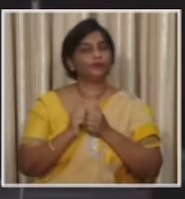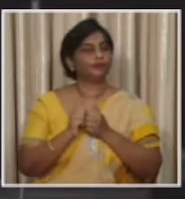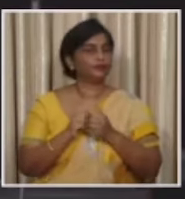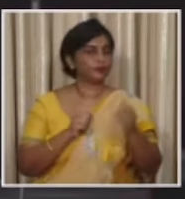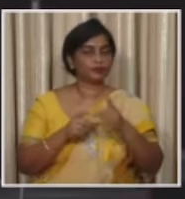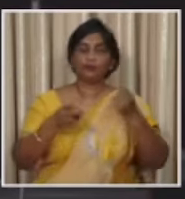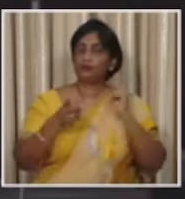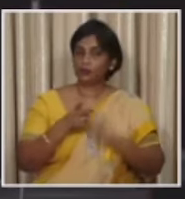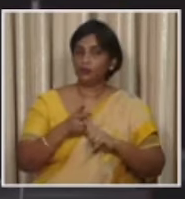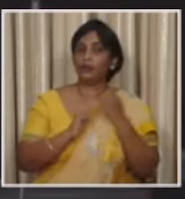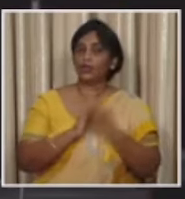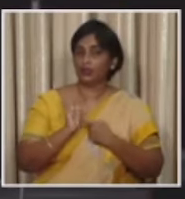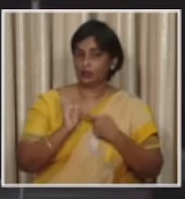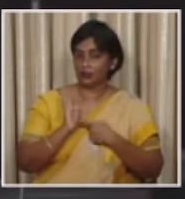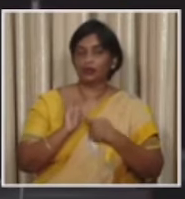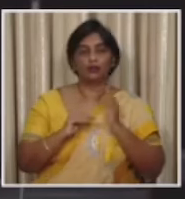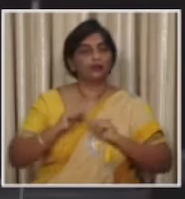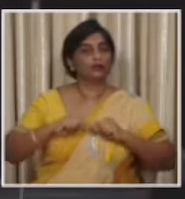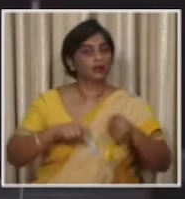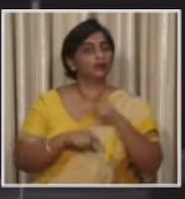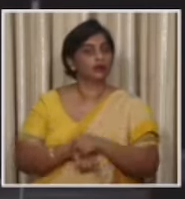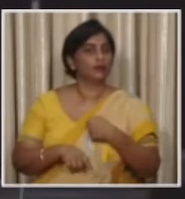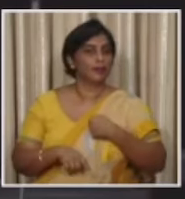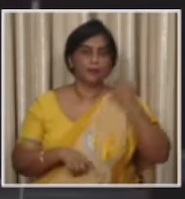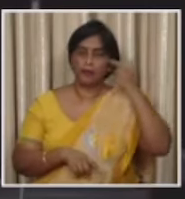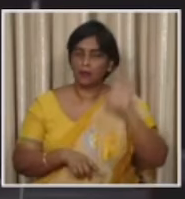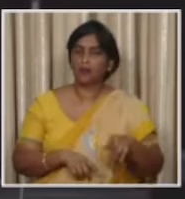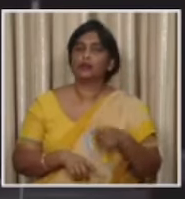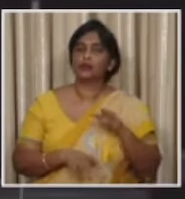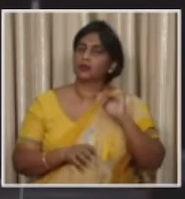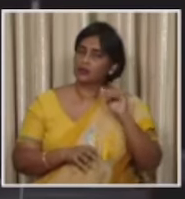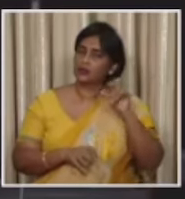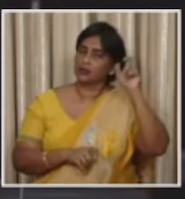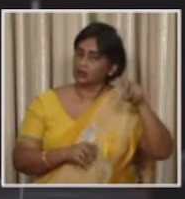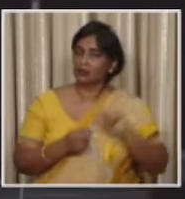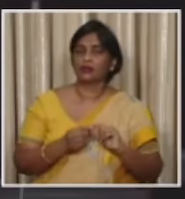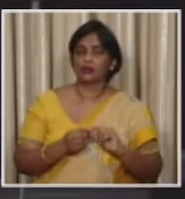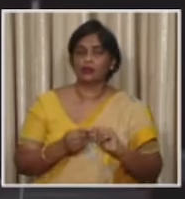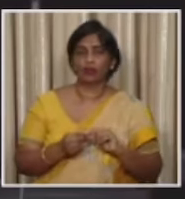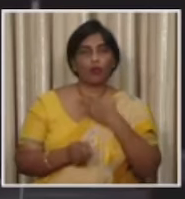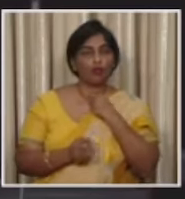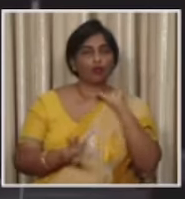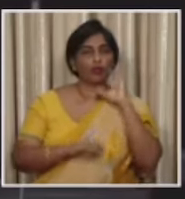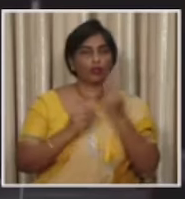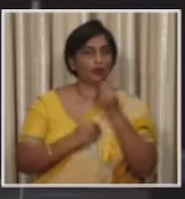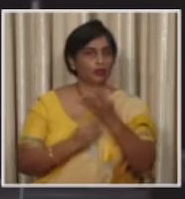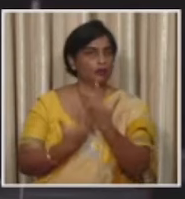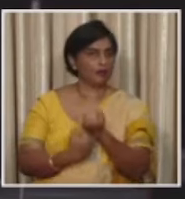කරන්නේ. ඊළඟට මේ රෙගියුලේෂන් එකේ ක්‍රියාත්මක වුණාම මේ සැරේ අපි බලාපොරොත්තු වෙනවා සමහර අය බොරුතොරතුරු දීලා අරගෙන